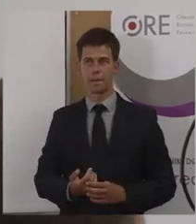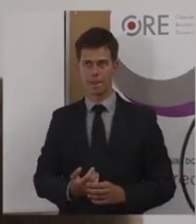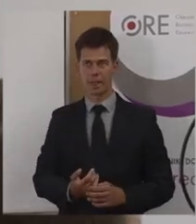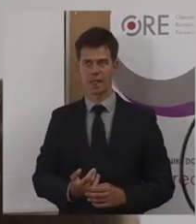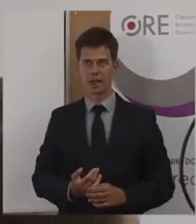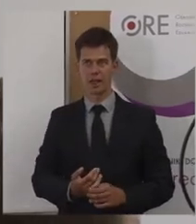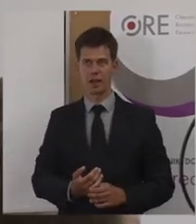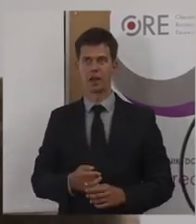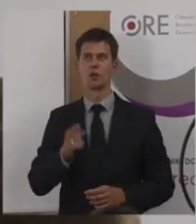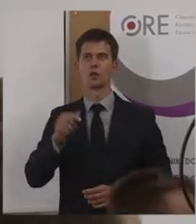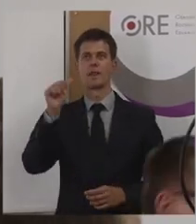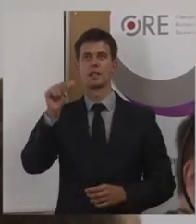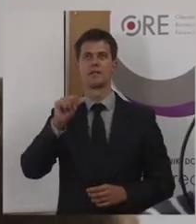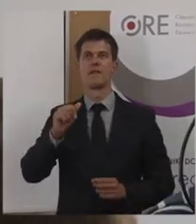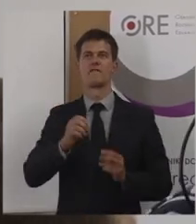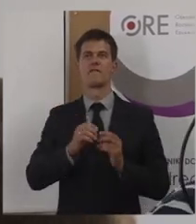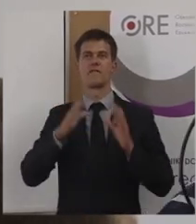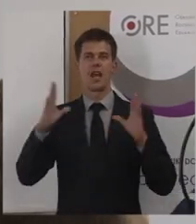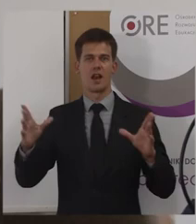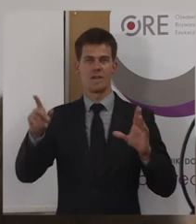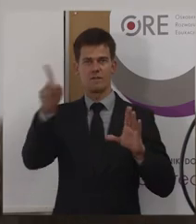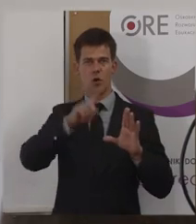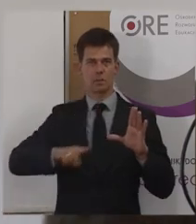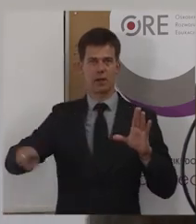nazywamy to wieloformatowymi obiektami multimedialnymi.